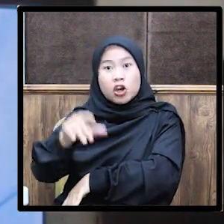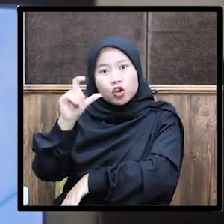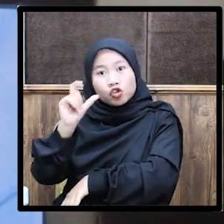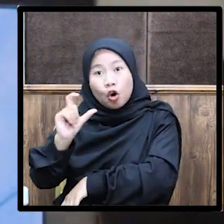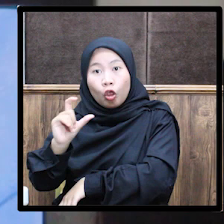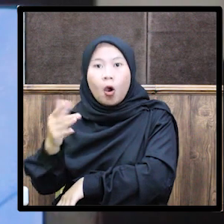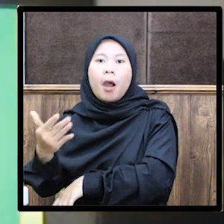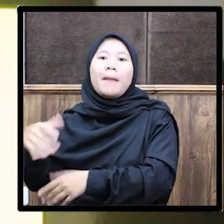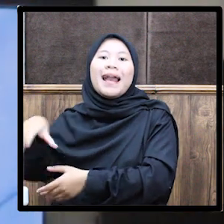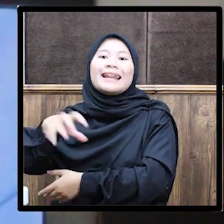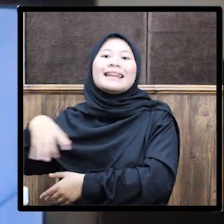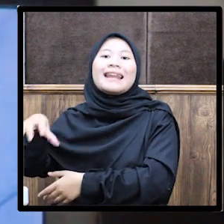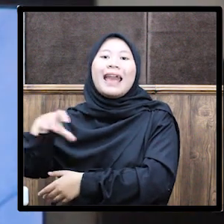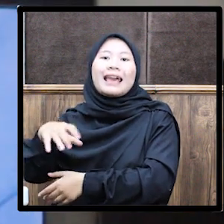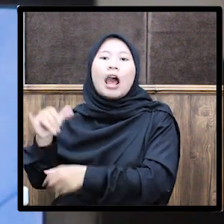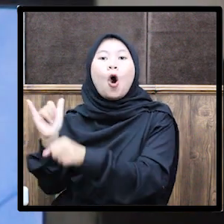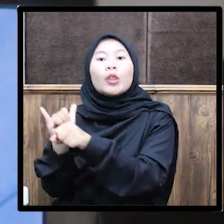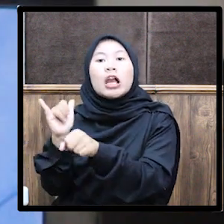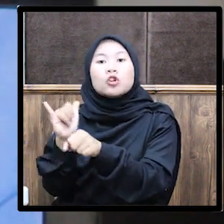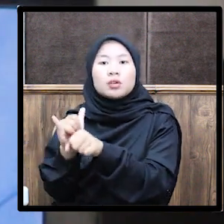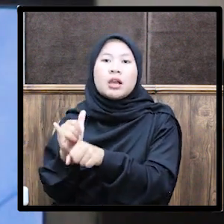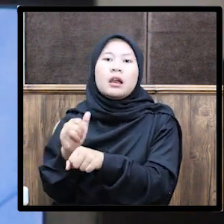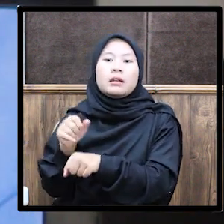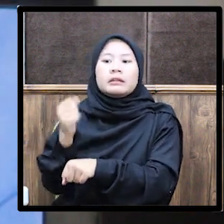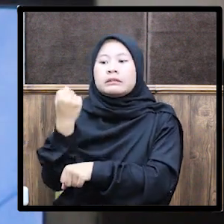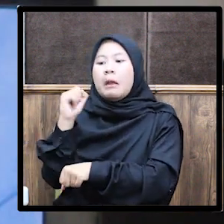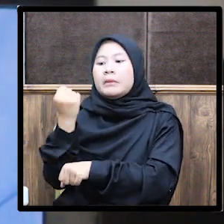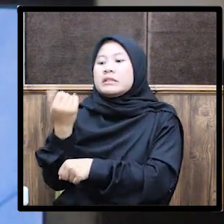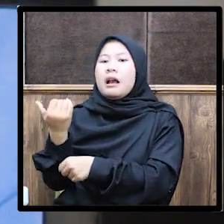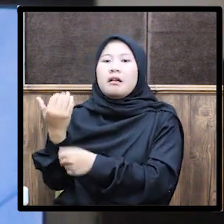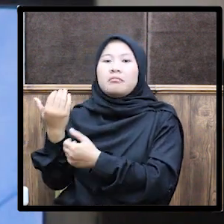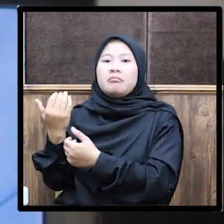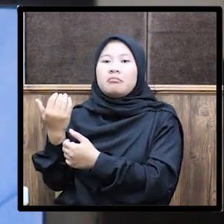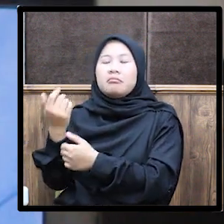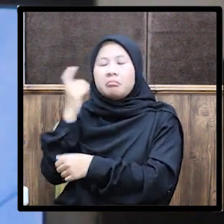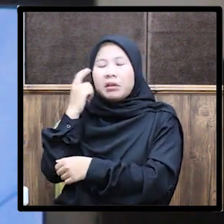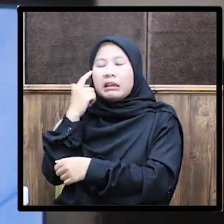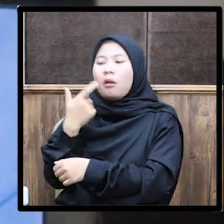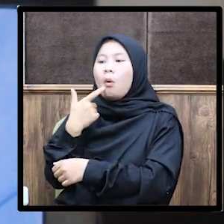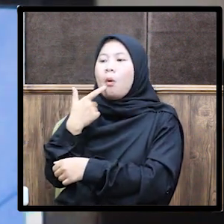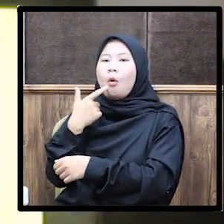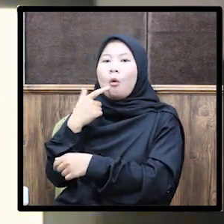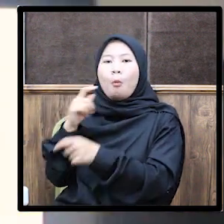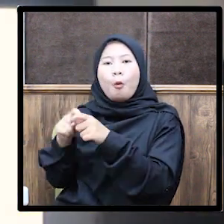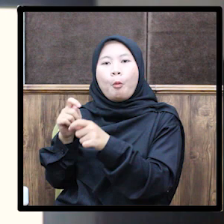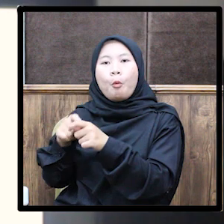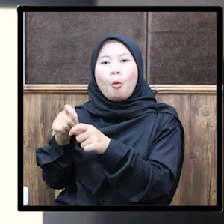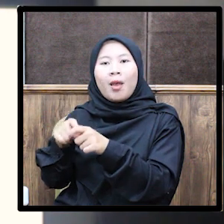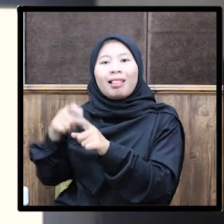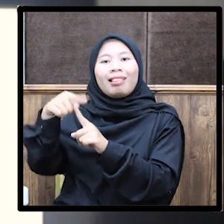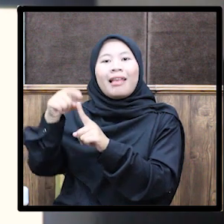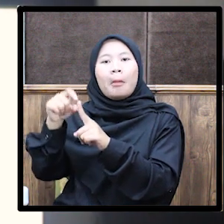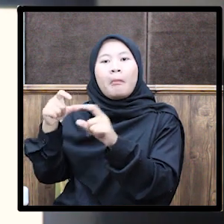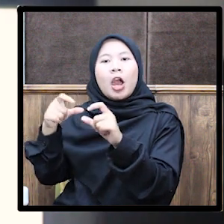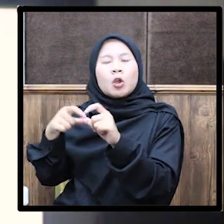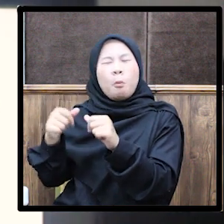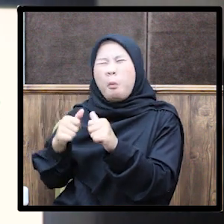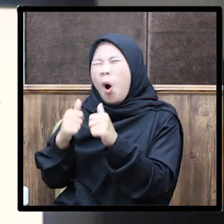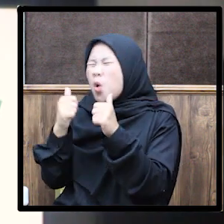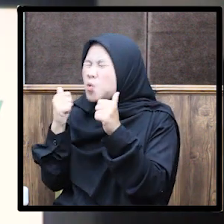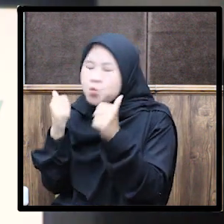kita tidak bisa mengharapkan TPS kita di kota itu ya dengan ideal, itu tentu sangat berat.